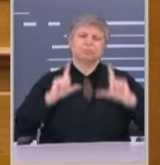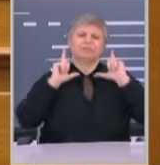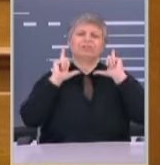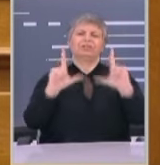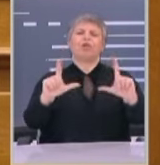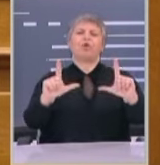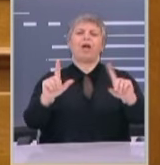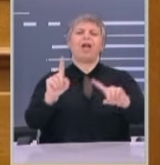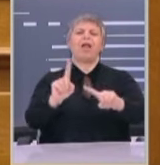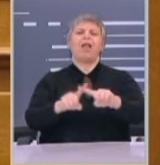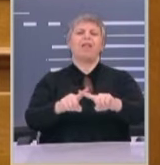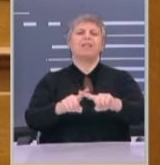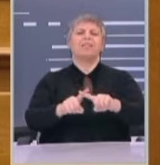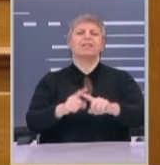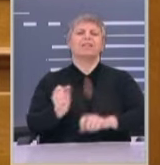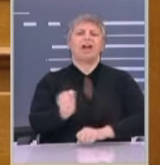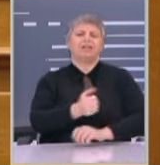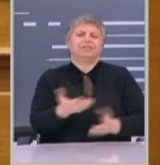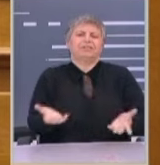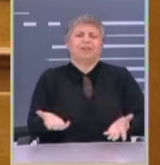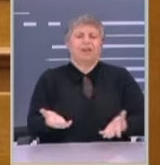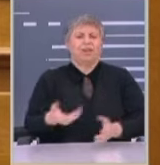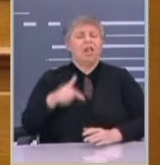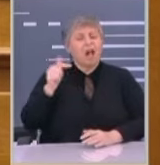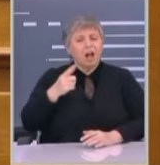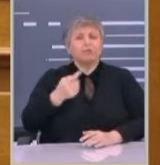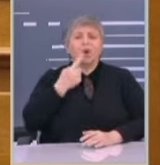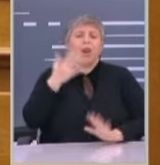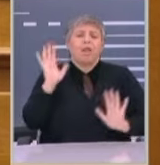λέτε εσείς. Αυτός είναι ο δικός σας ισχυρισμός για την εξέλιξή σας.